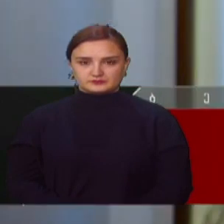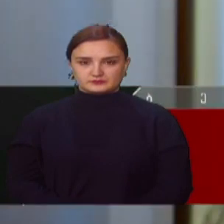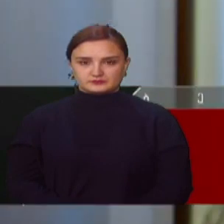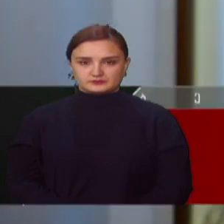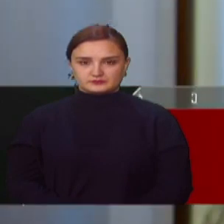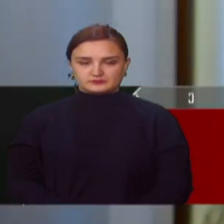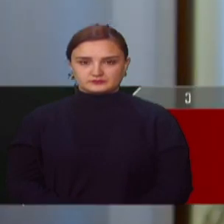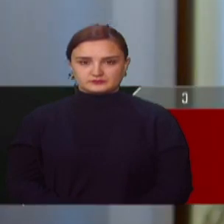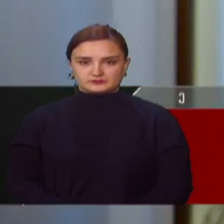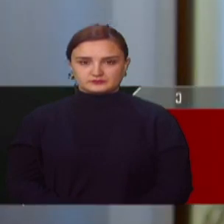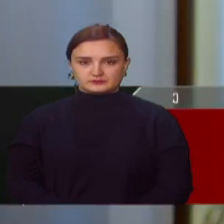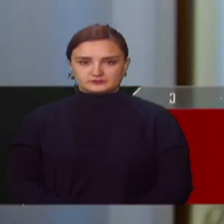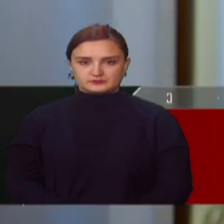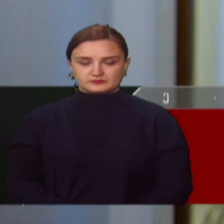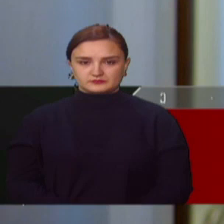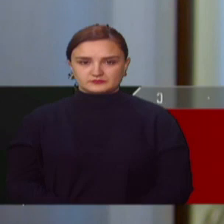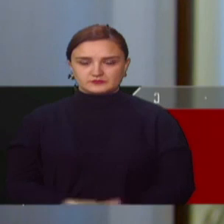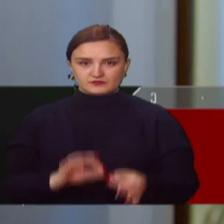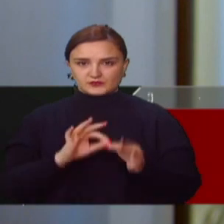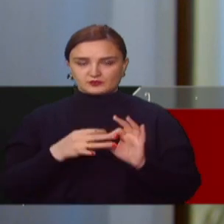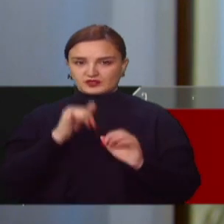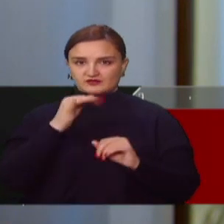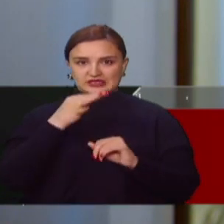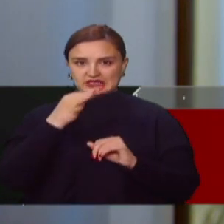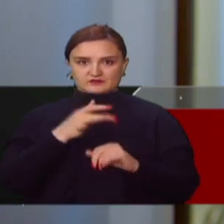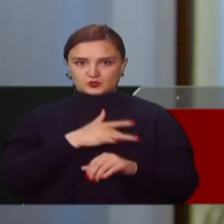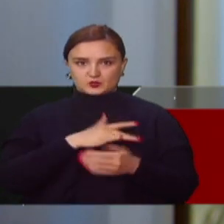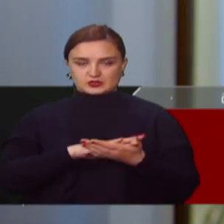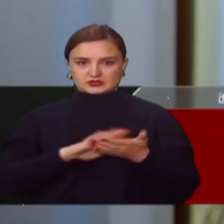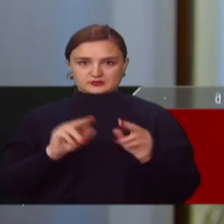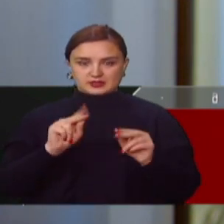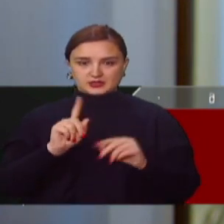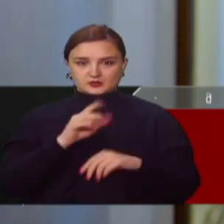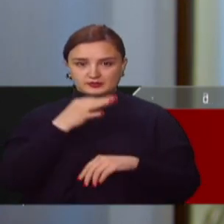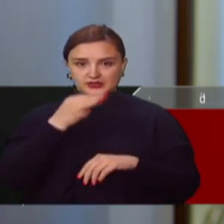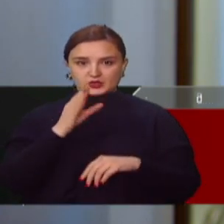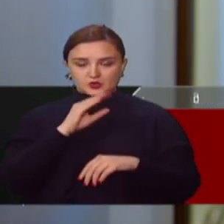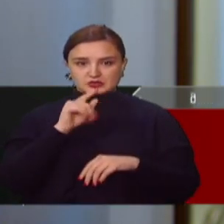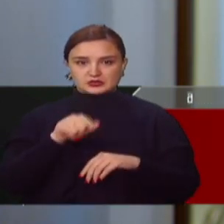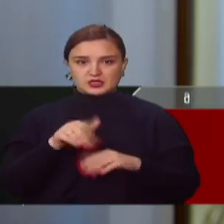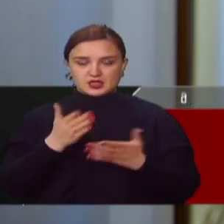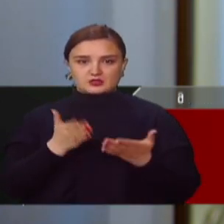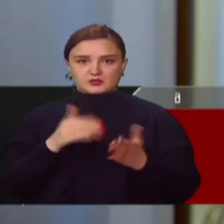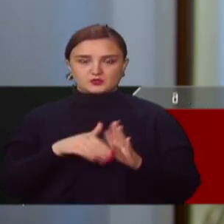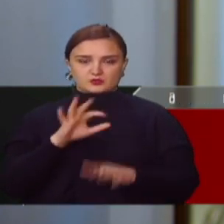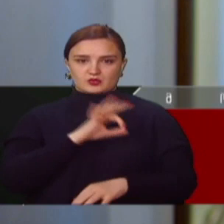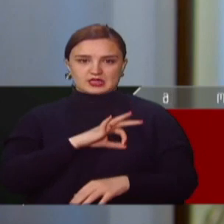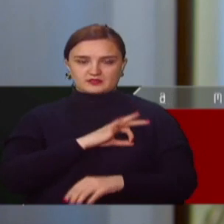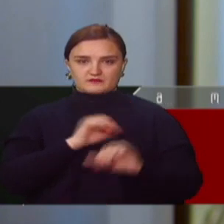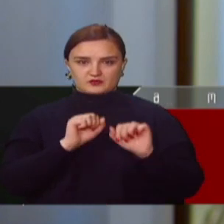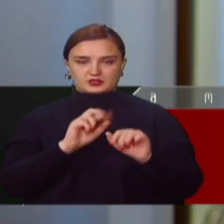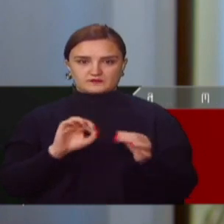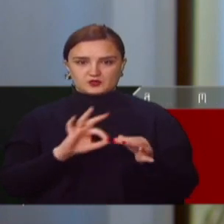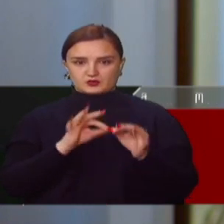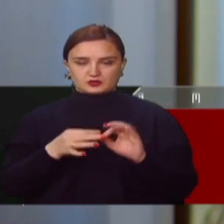გეტყვით სამართლებრივად ვერ გავშლილ უცხოელად რომ გითხრათ, იმიტომ რომ ალბათ ამას უფრო თქვათ ადვოკატები და